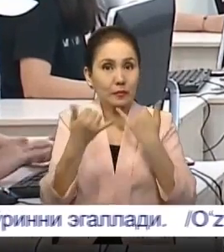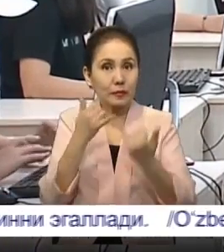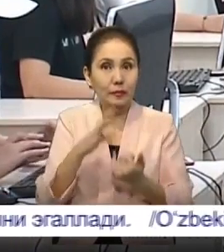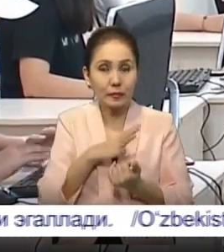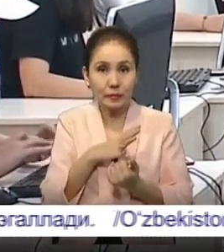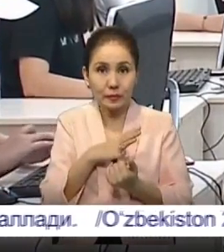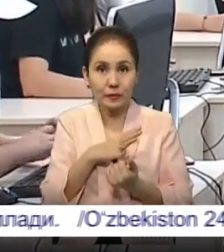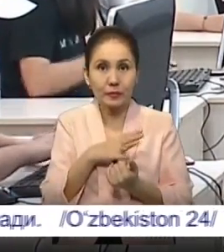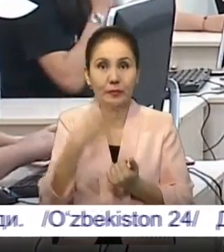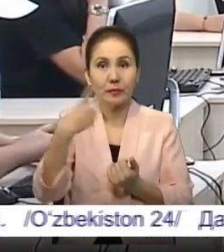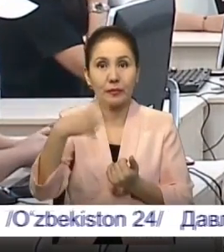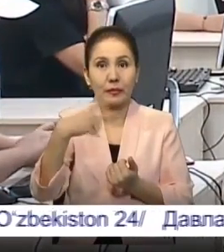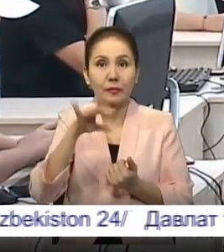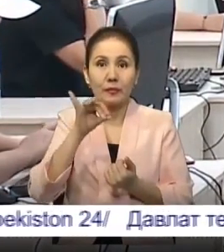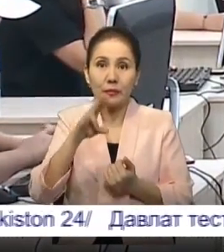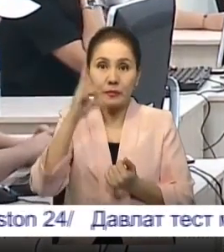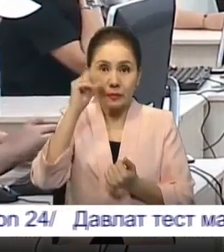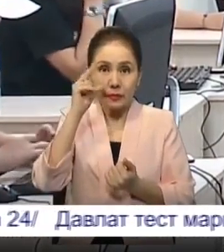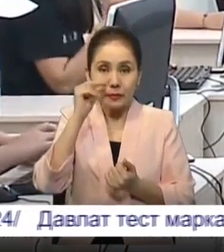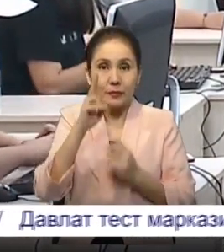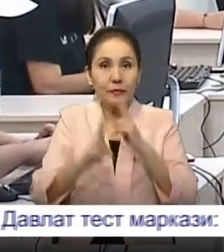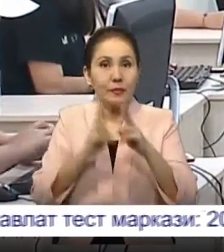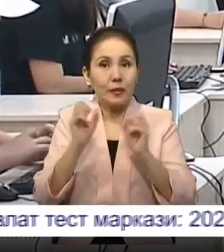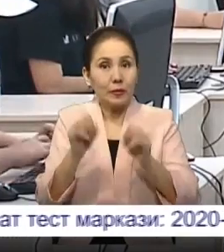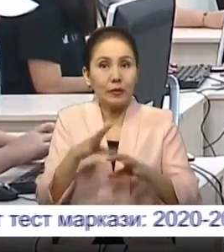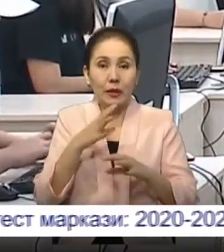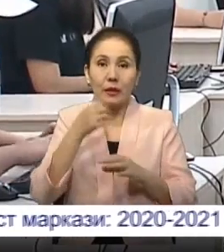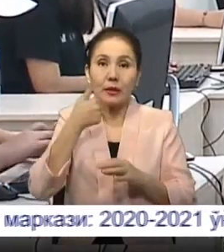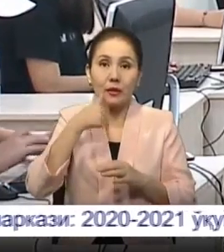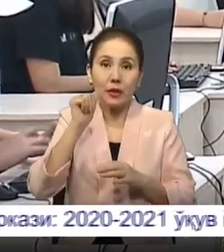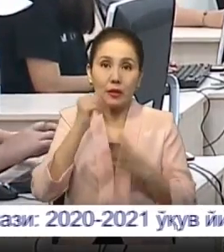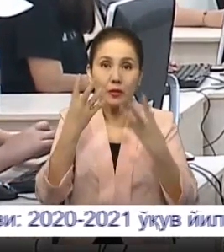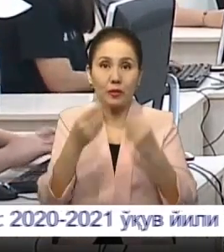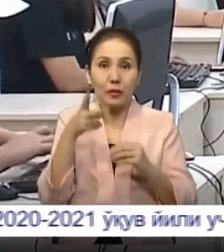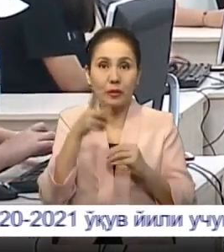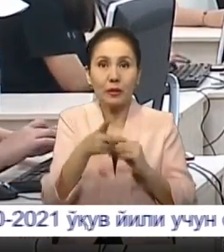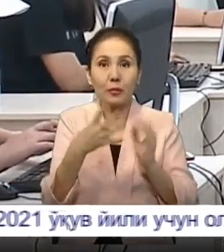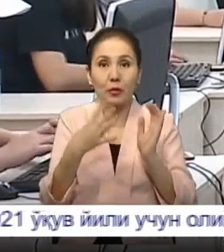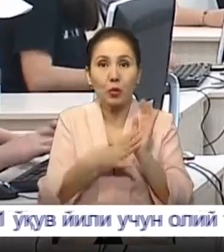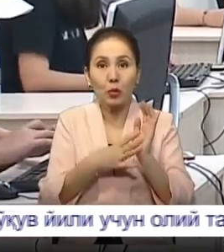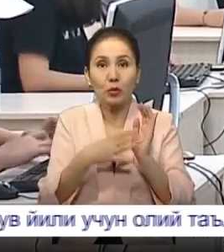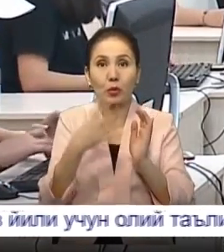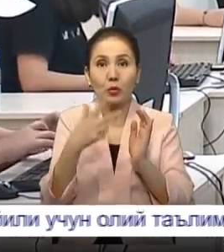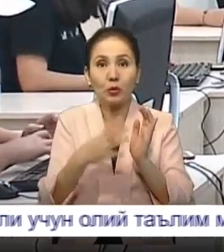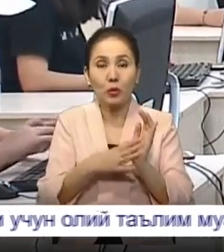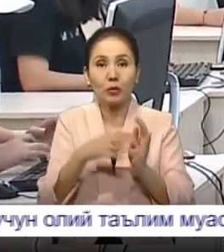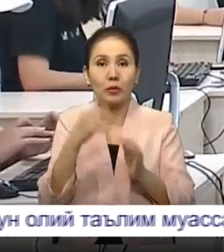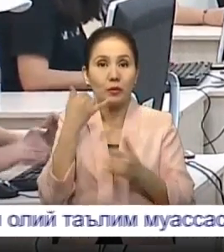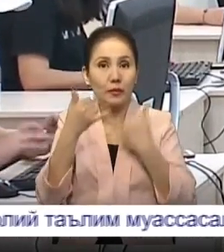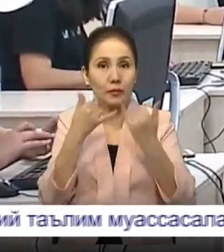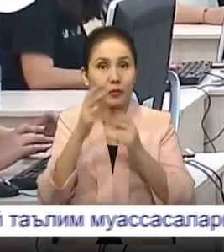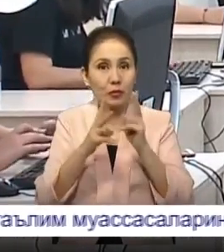Biz 20-iyul sanasi holatiga murojaat qiladigan bo'lsak, kechagi kun o'zida 2939 ta qo'ng'iroqlar, murojaatlar